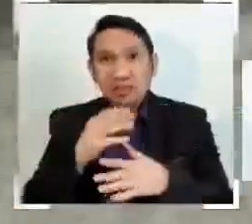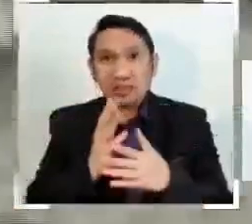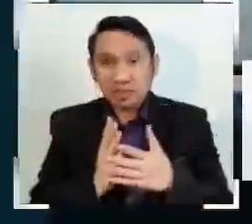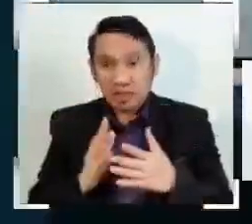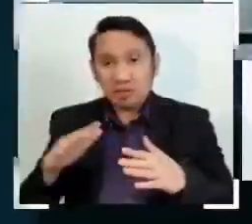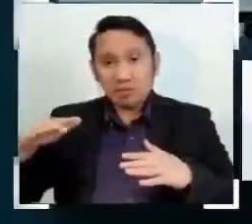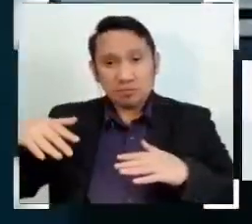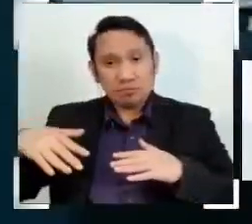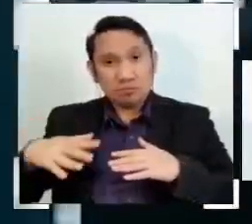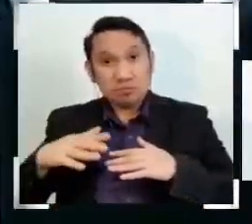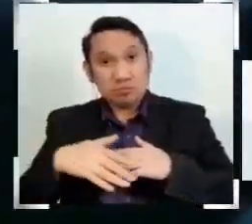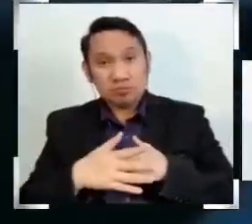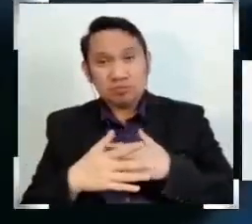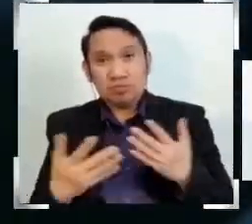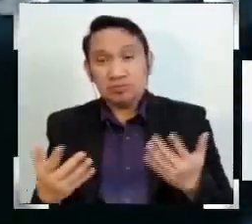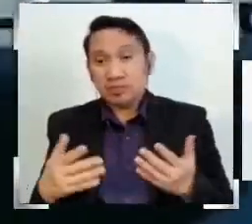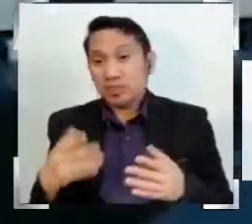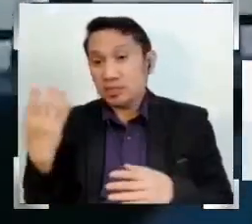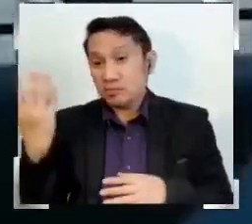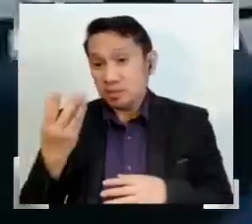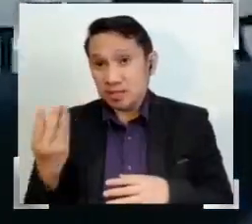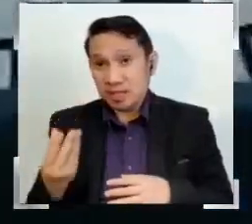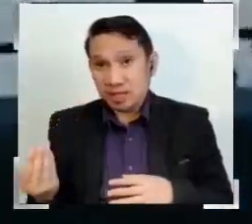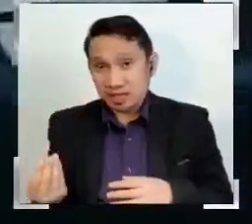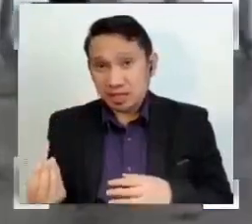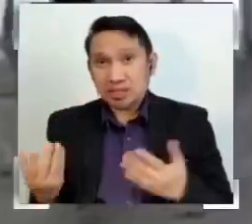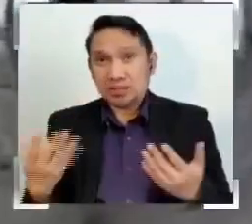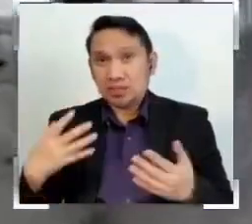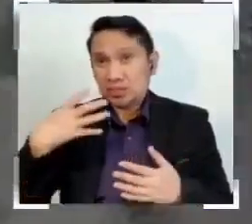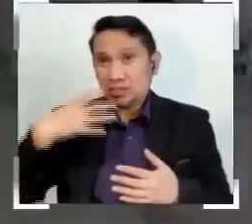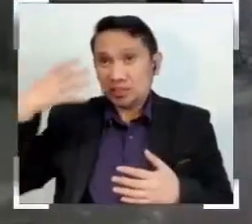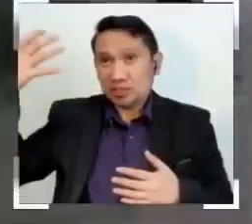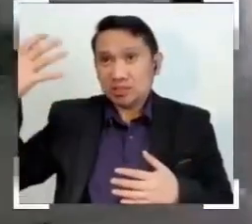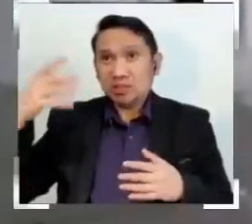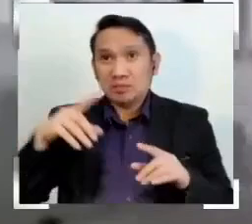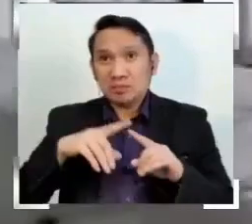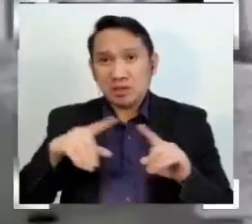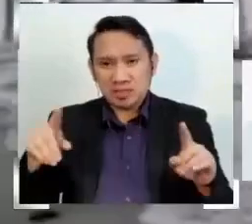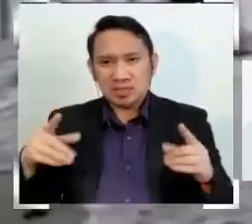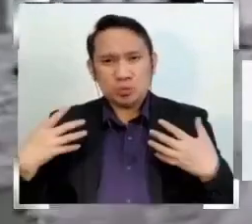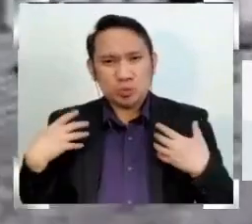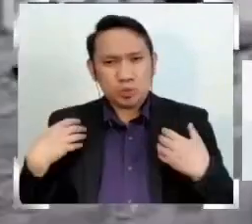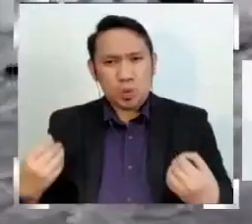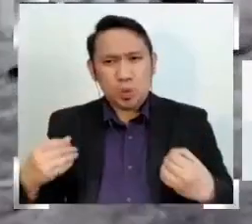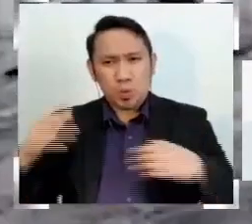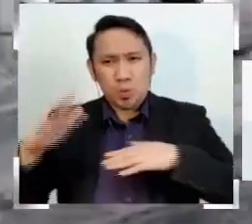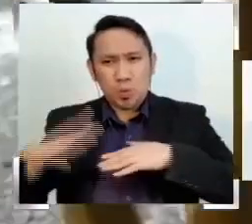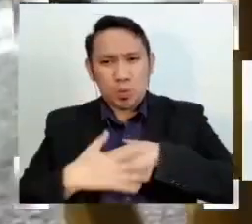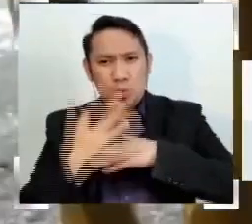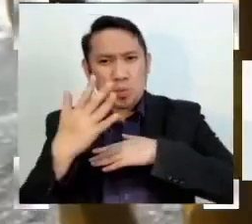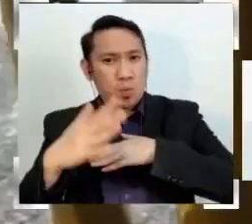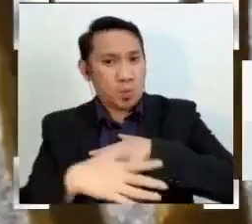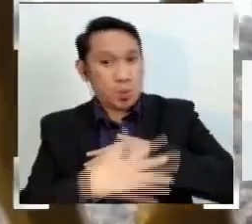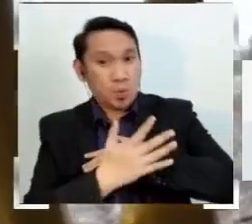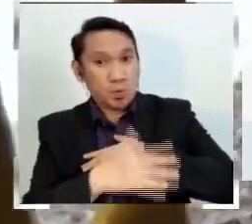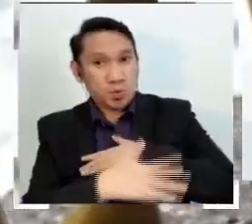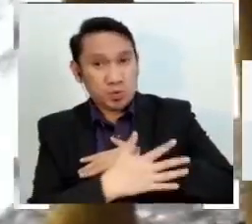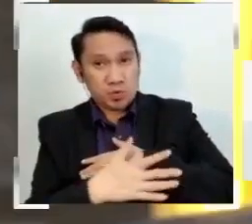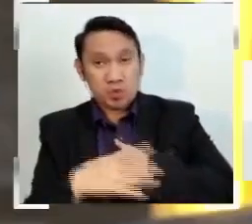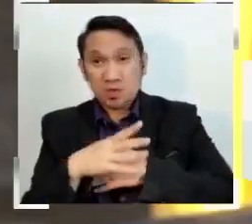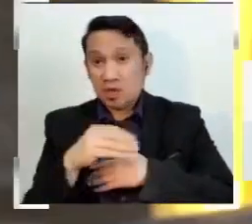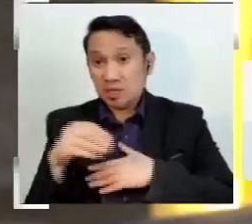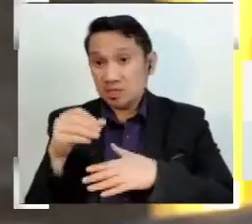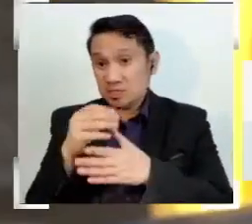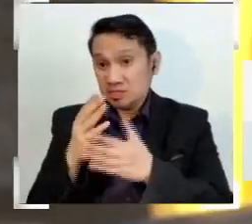barangay. Sa Batangas City, mataas na ang sikat ng araw pero malakas pa rin ang hampas ng mga alon. Sa barangay Pagkilatan, sarado muna ang ilang resort. Lugi